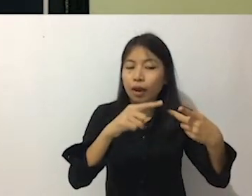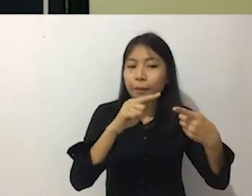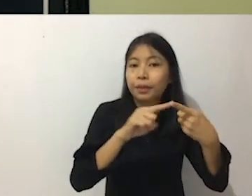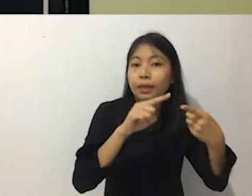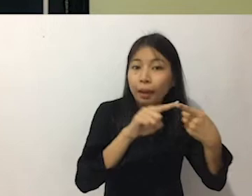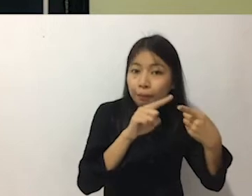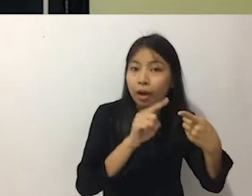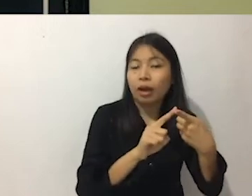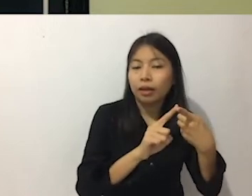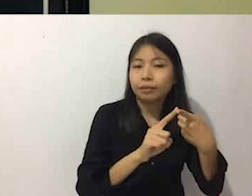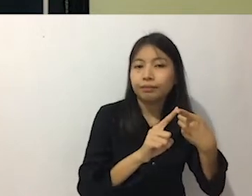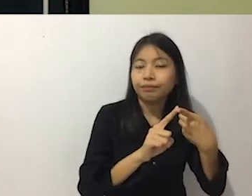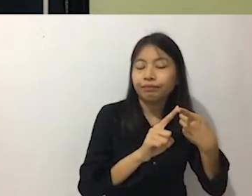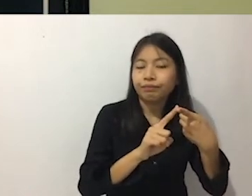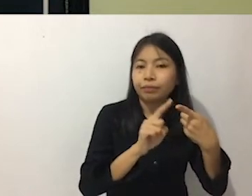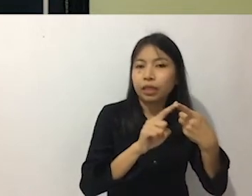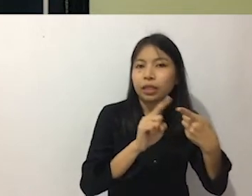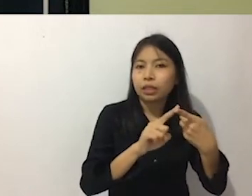kita bisa jadi orang yang